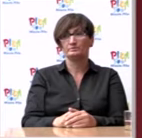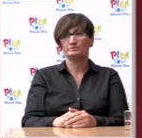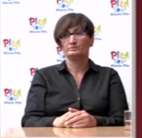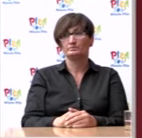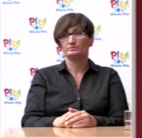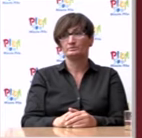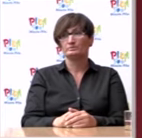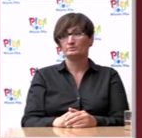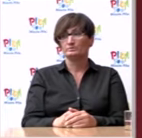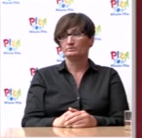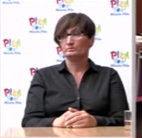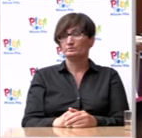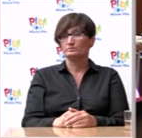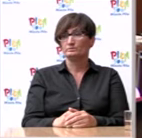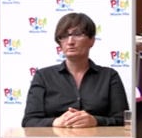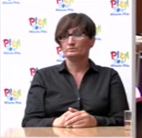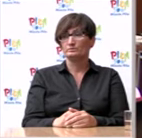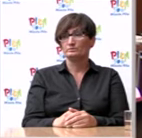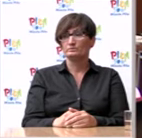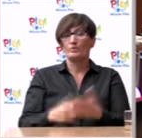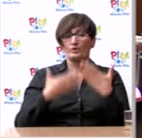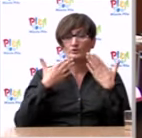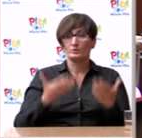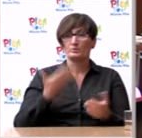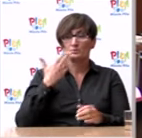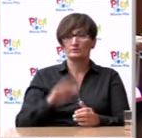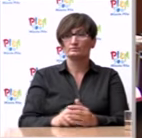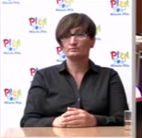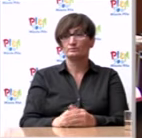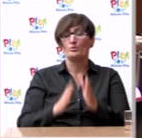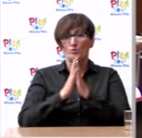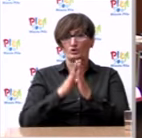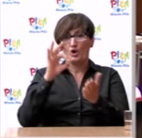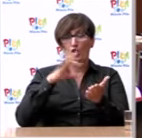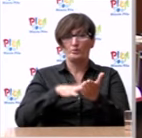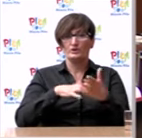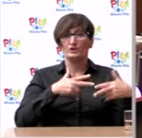chwilą referowałem. Dziękuję bardzo. Poproszę o opinię